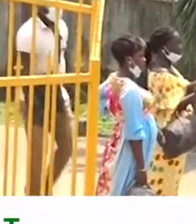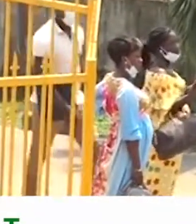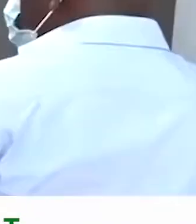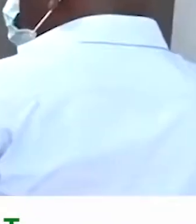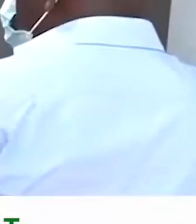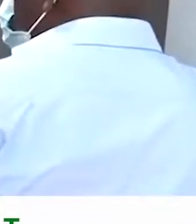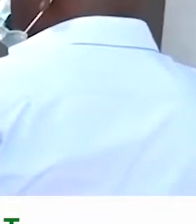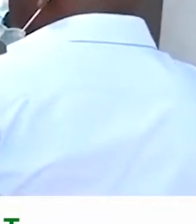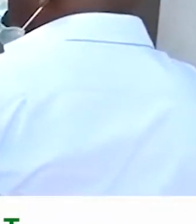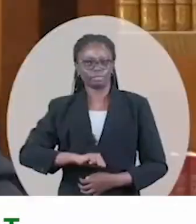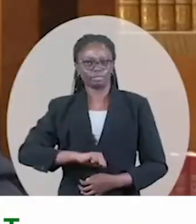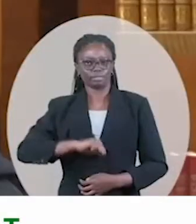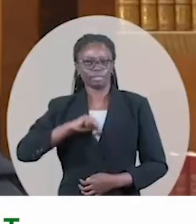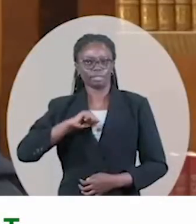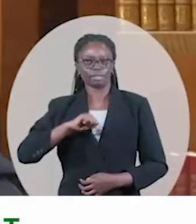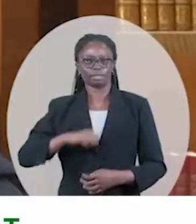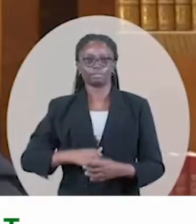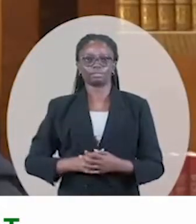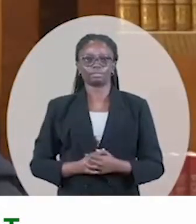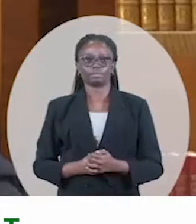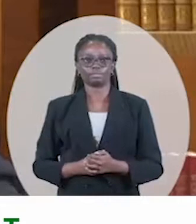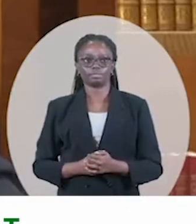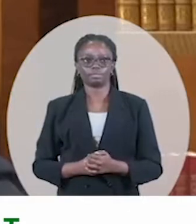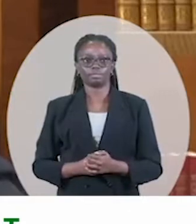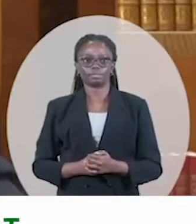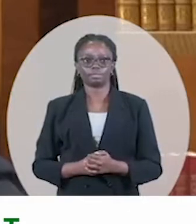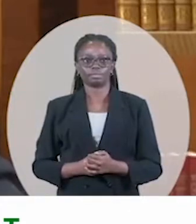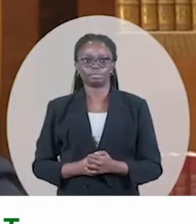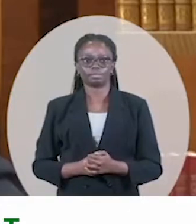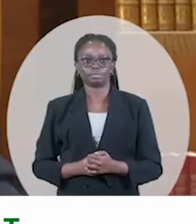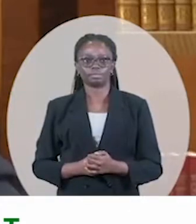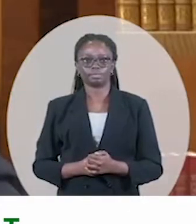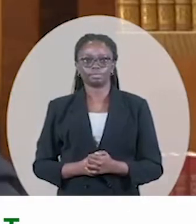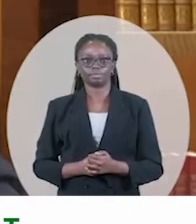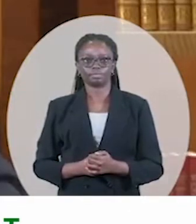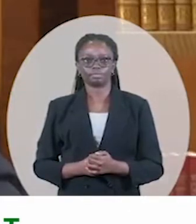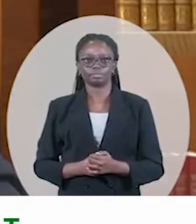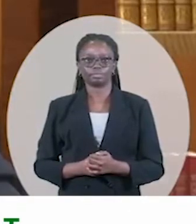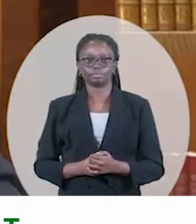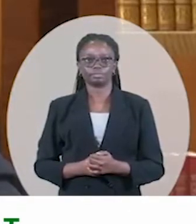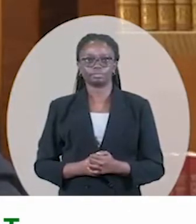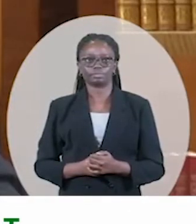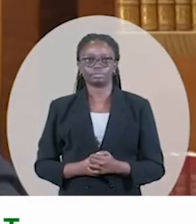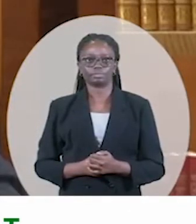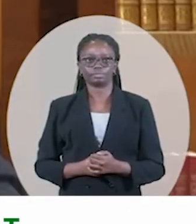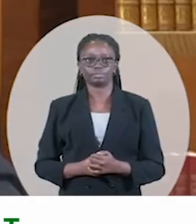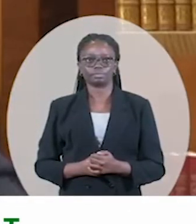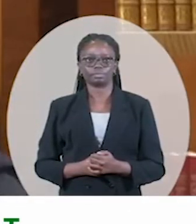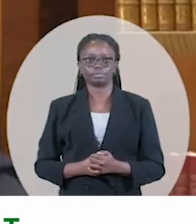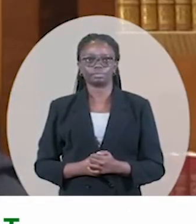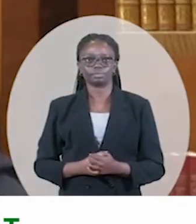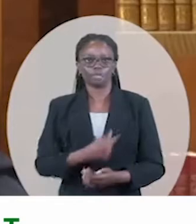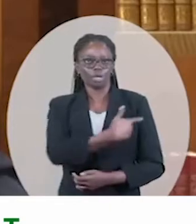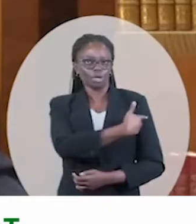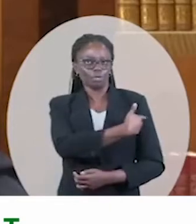tête d'habitant. Ali Bongo Ondimba a aussi condamné dans son discours à la nation les grèves dans l'éducation nationale